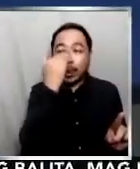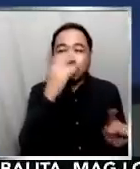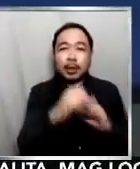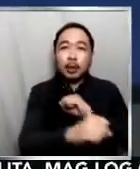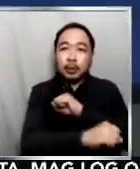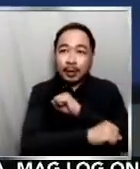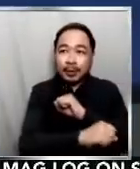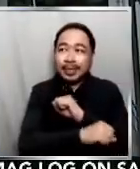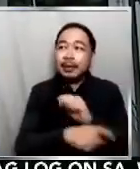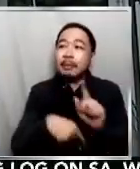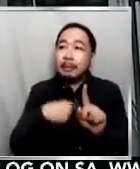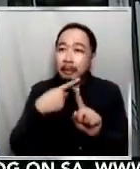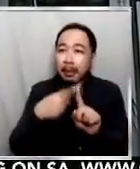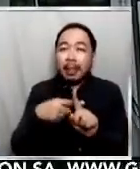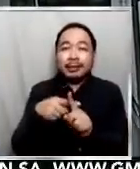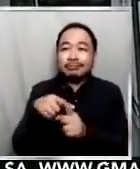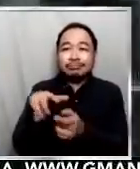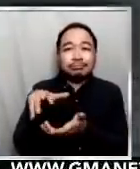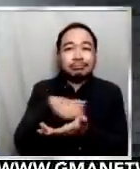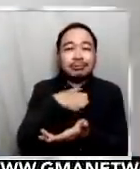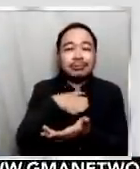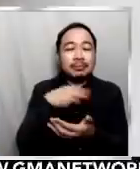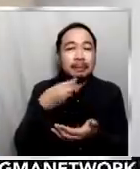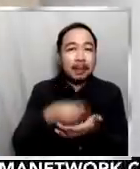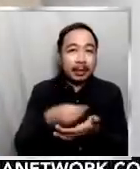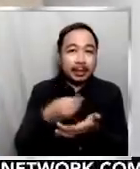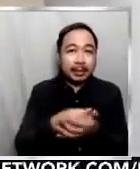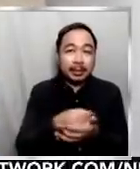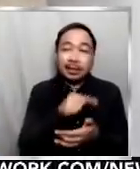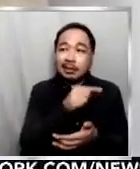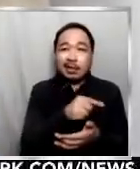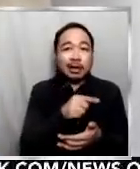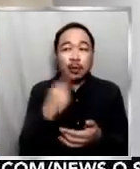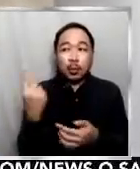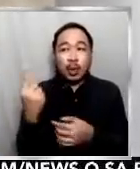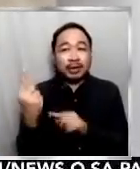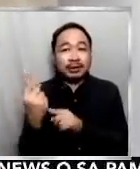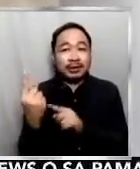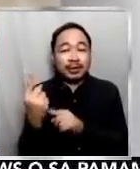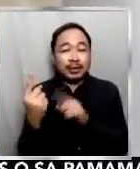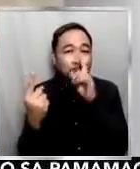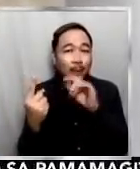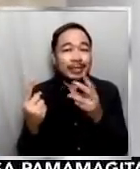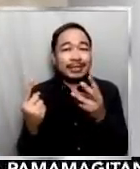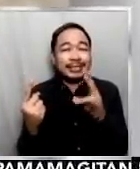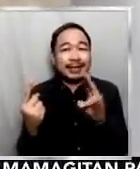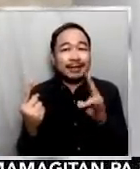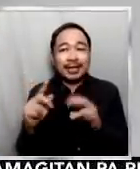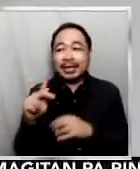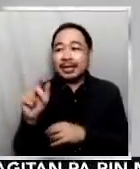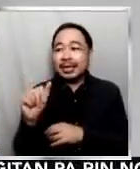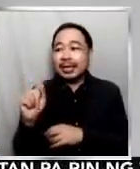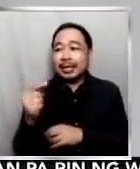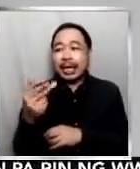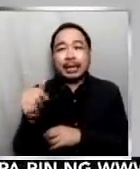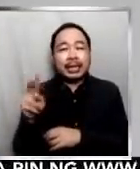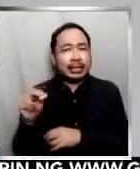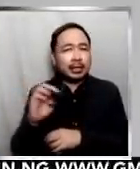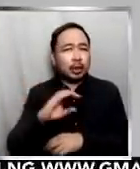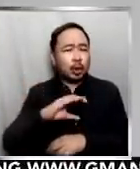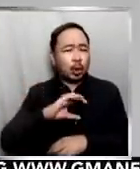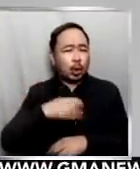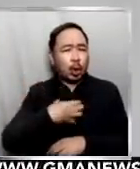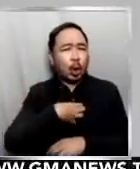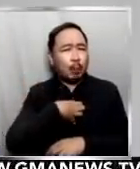PNP CIDG, inireklamo ang suspect ng isang 17-anyos na si Kathleen. Di niya tunay na pangalan, isa umanong sikat